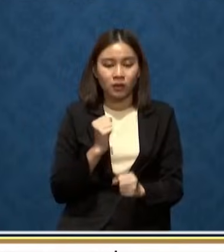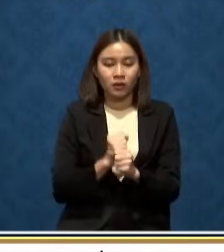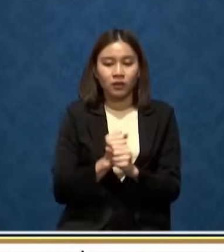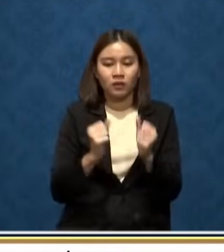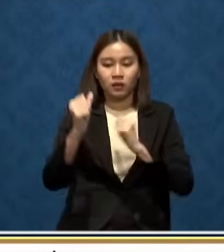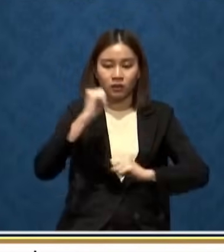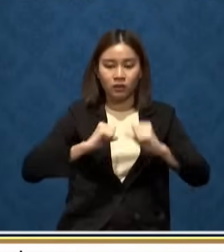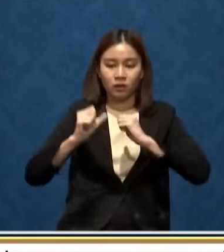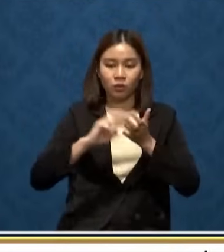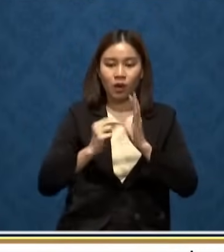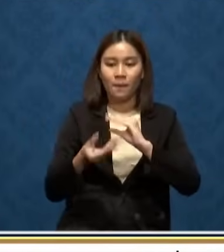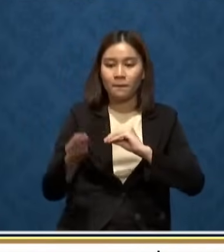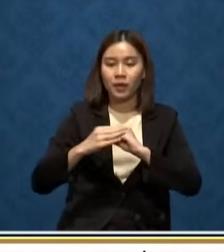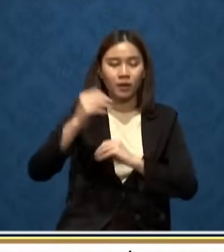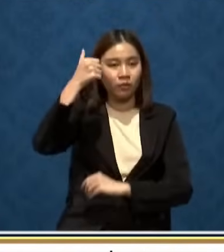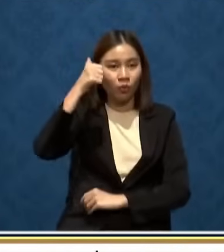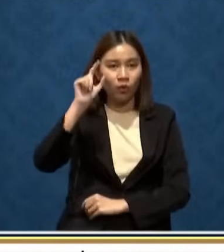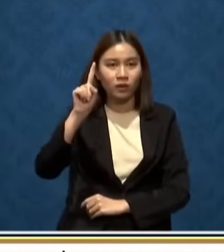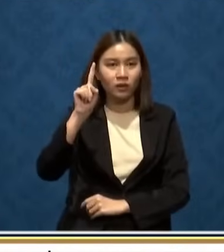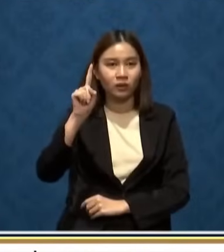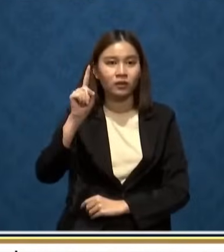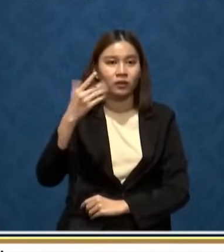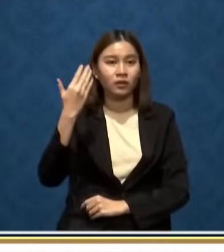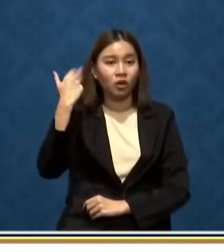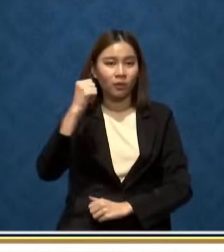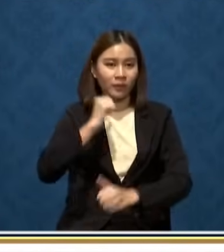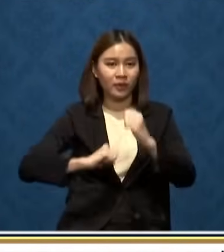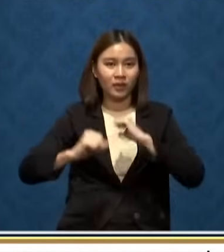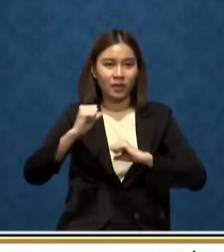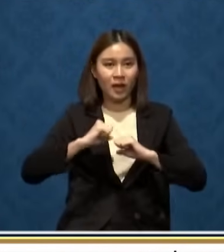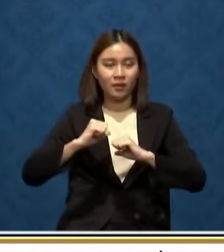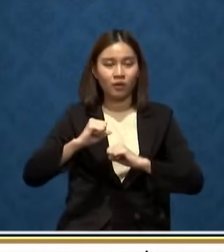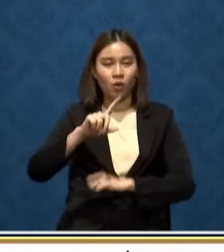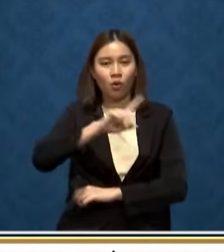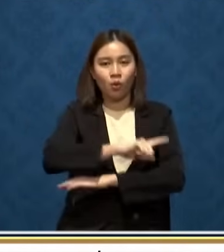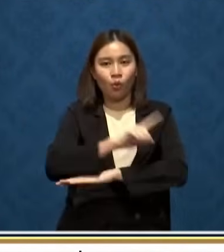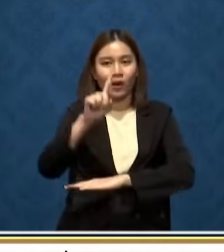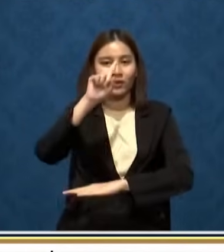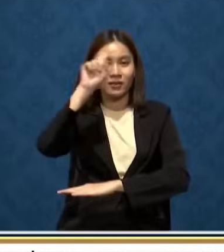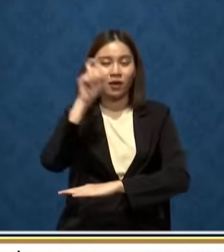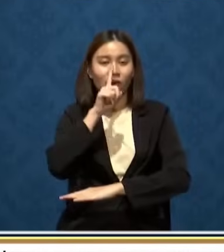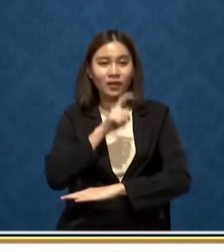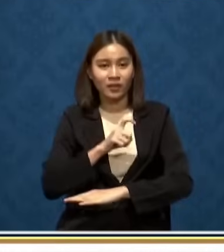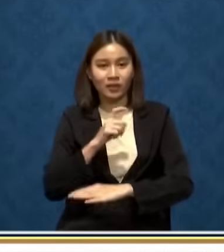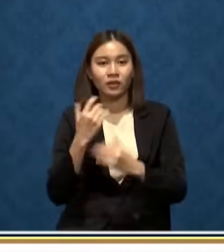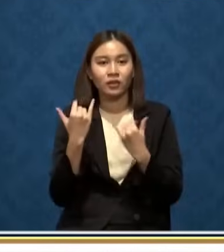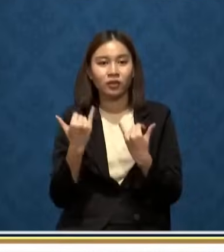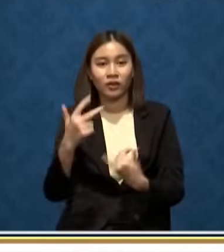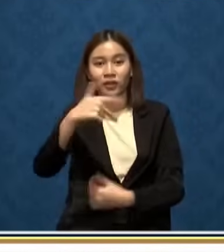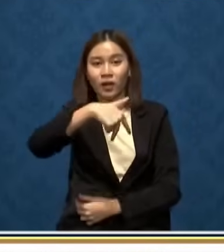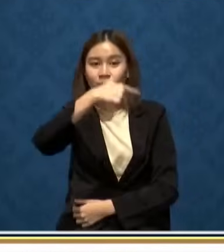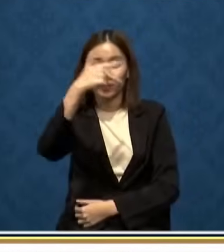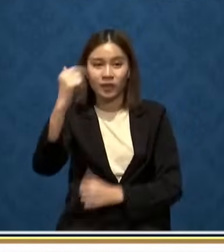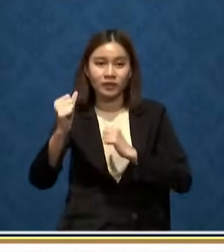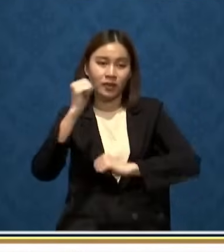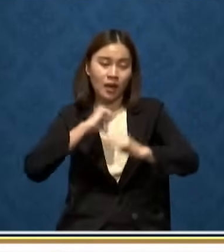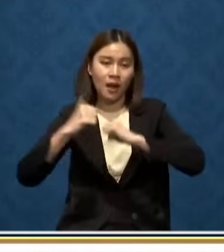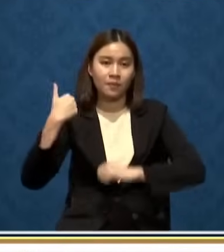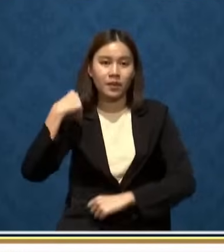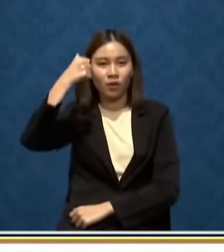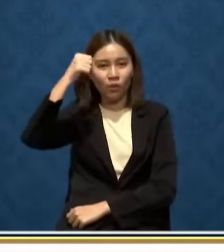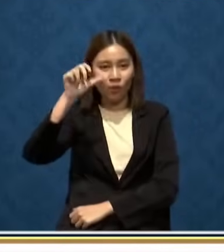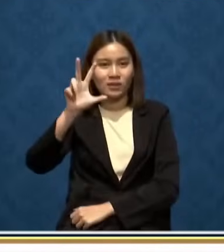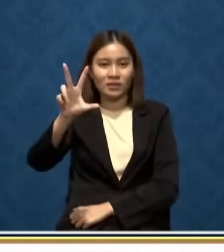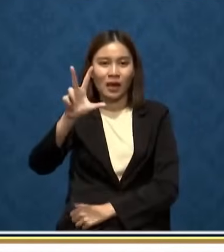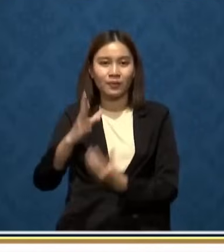เราคือเพิ่มขึ้นมา1วันเลยจากเมื่อก่อนเรามีละครแค่เสาร์อาทิตย์ตอนนี้ละครของช่องไทย PBS เองก็คือมี3วัน